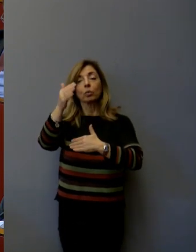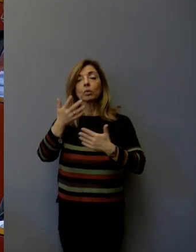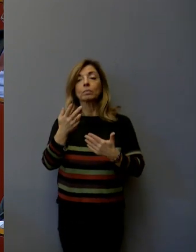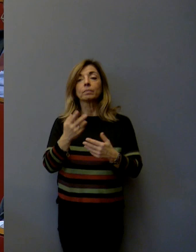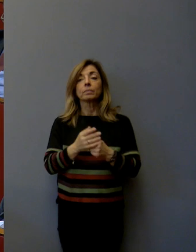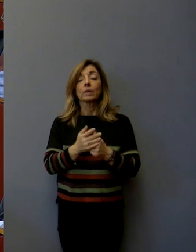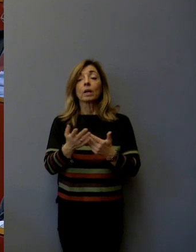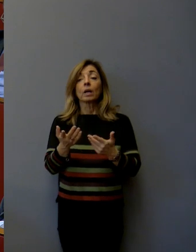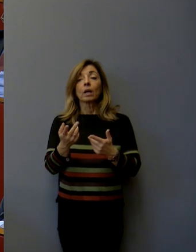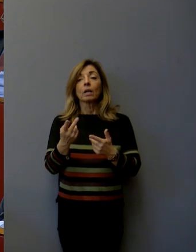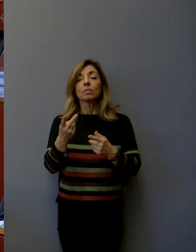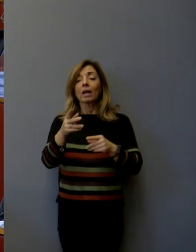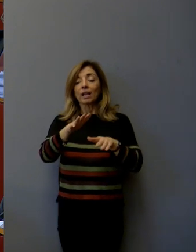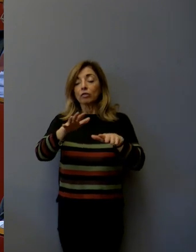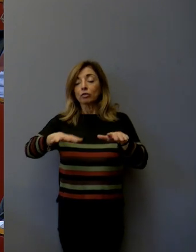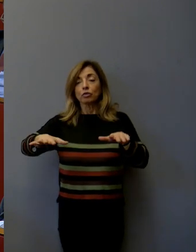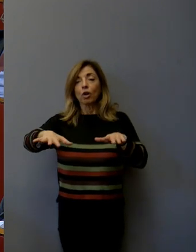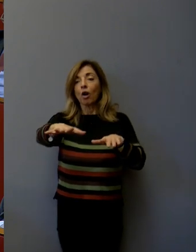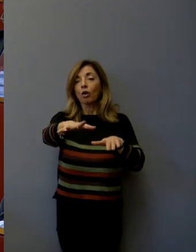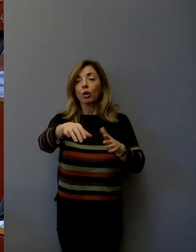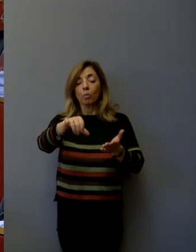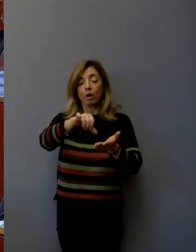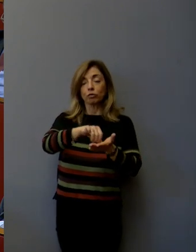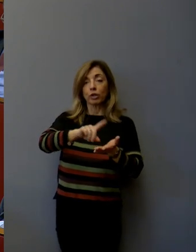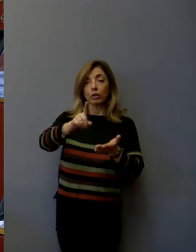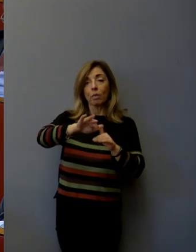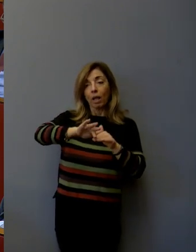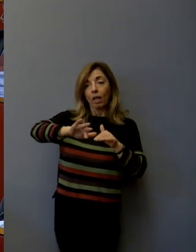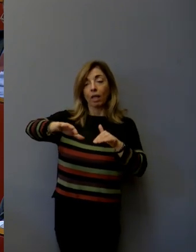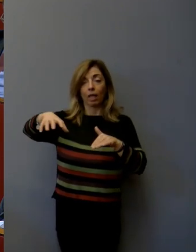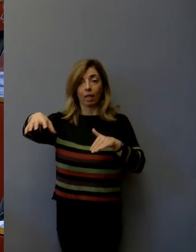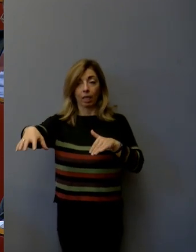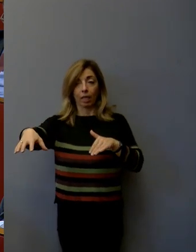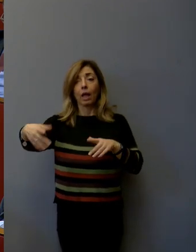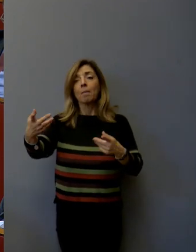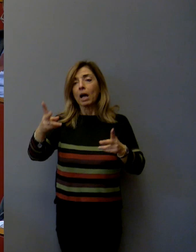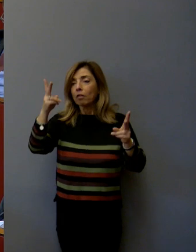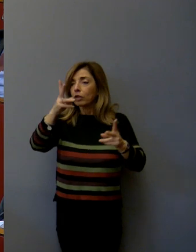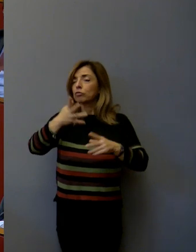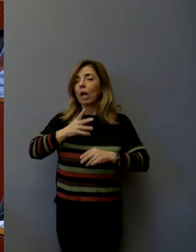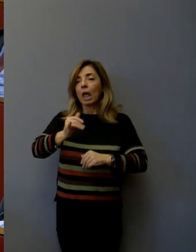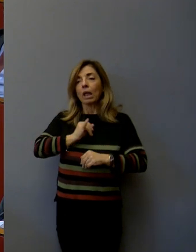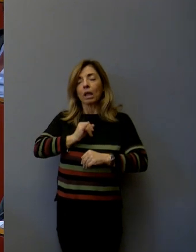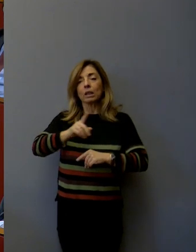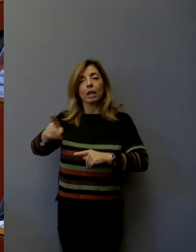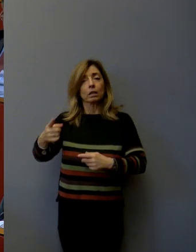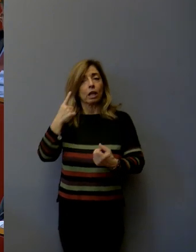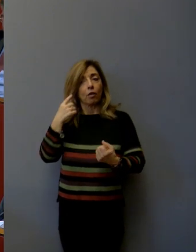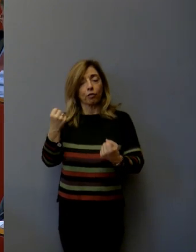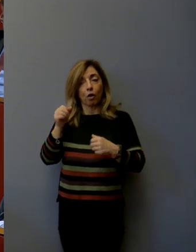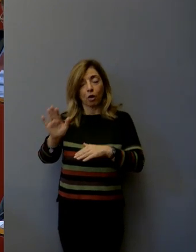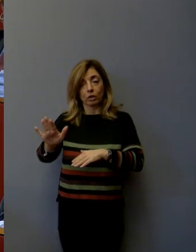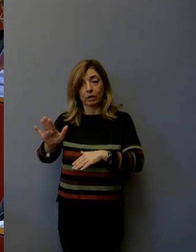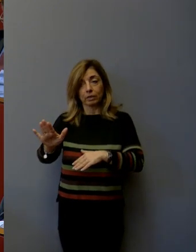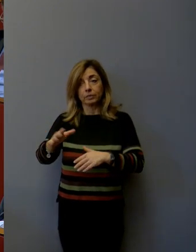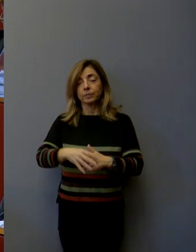che centrali non sono ma che mantengono un'identità di quartiere di territorio molto forte Allora